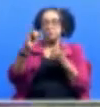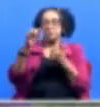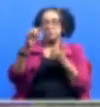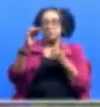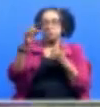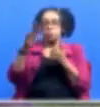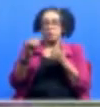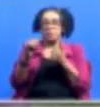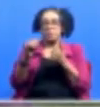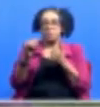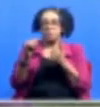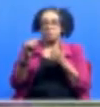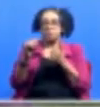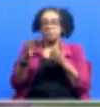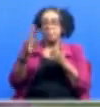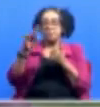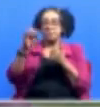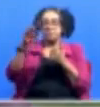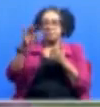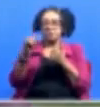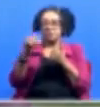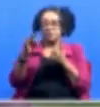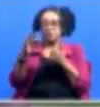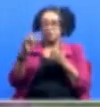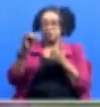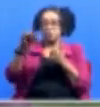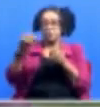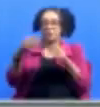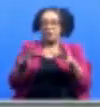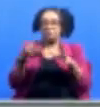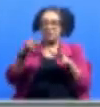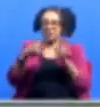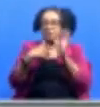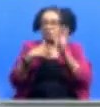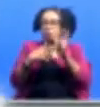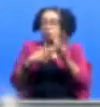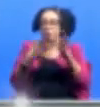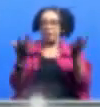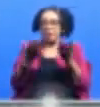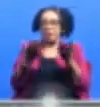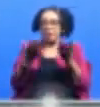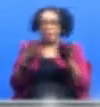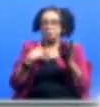Golf Club. Mediratta wa klabu ya Sigona alionyesha uhodari wake na kuandikisha alama